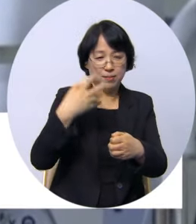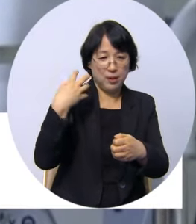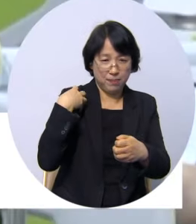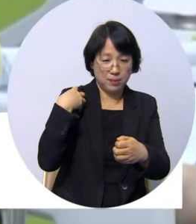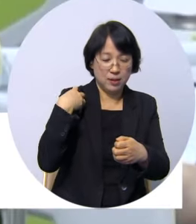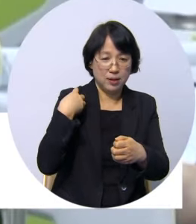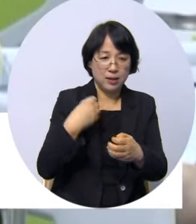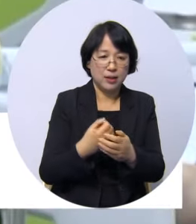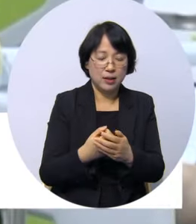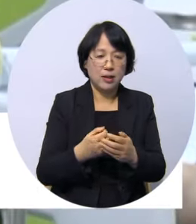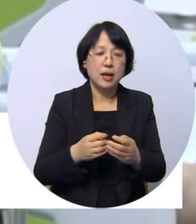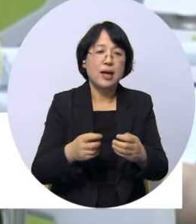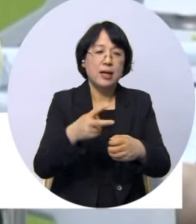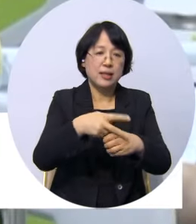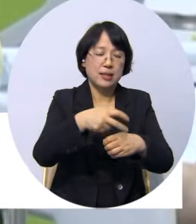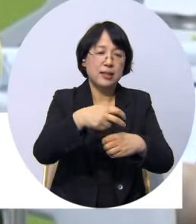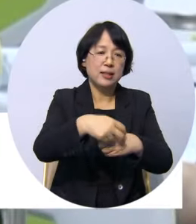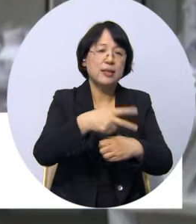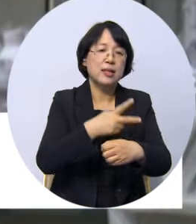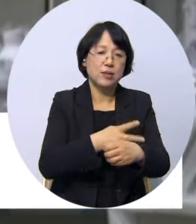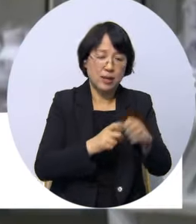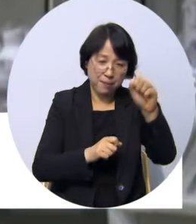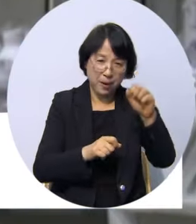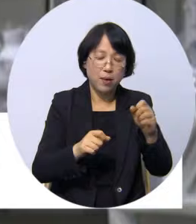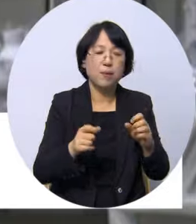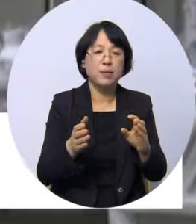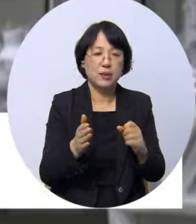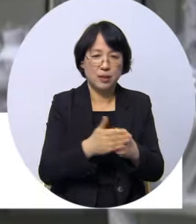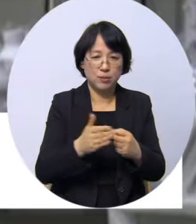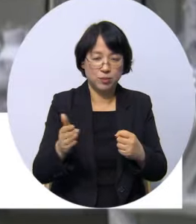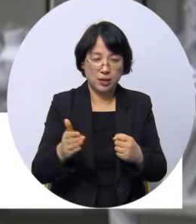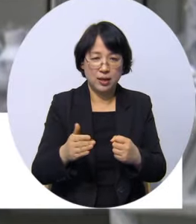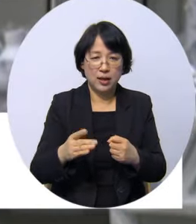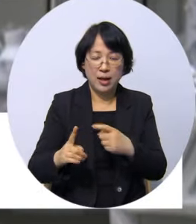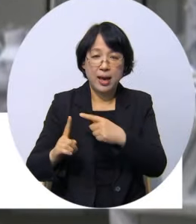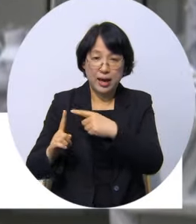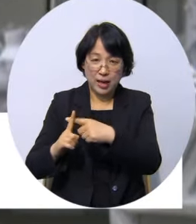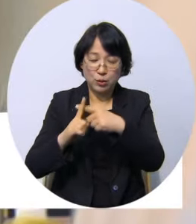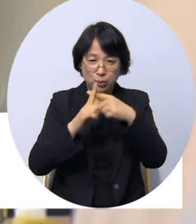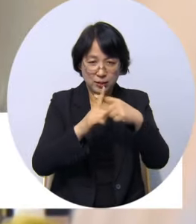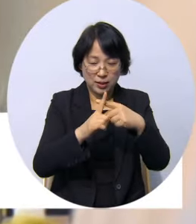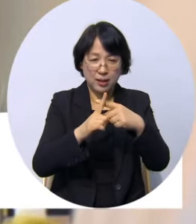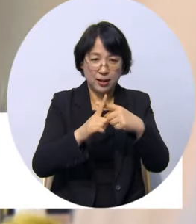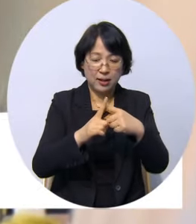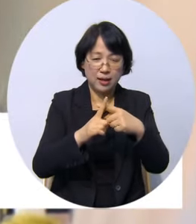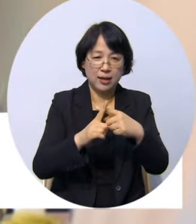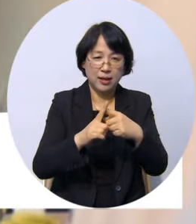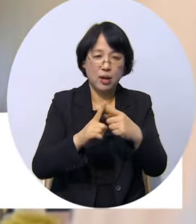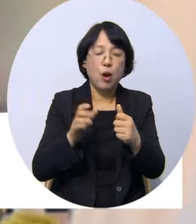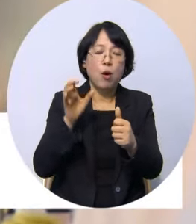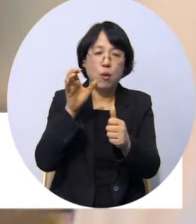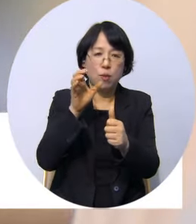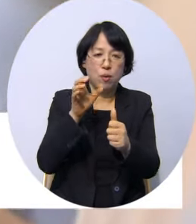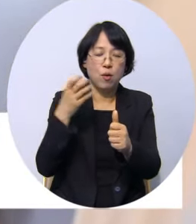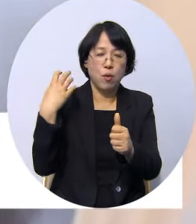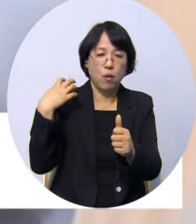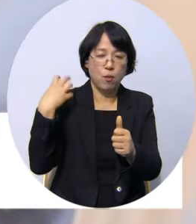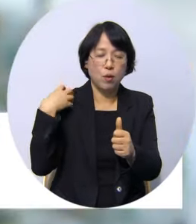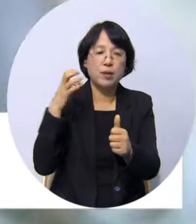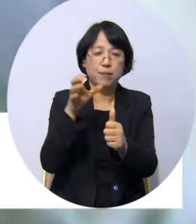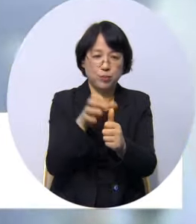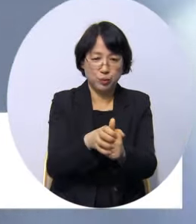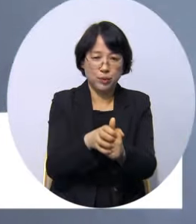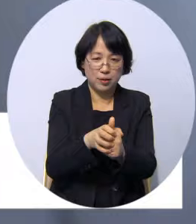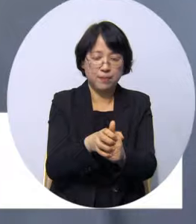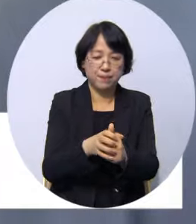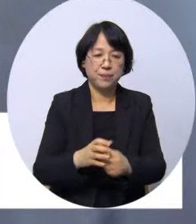등으로 인한 의료 공백을 메우기 위해 정부가 pa 간호사에 한시적 권한을 부여했습니다 구체적으로 간호사를